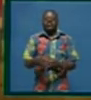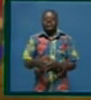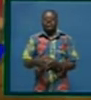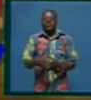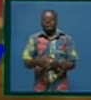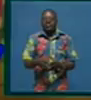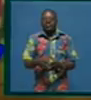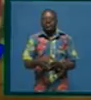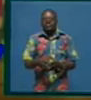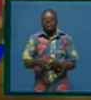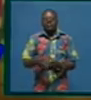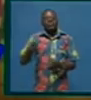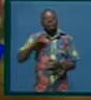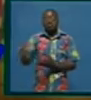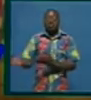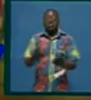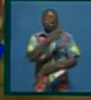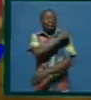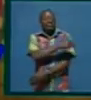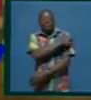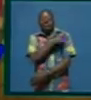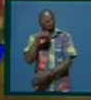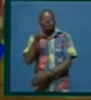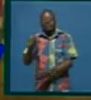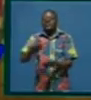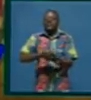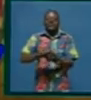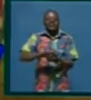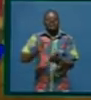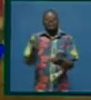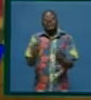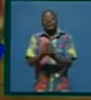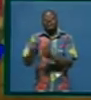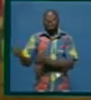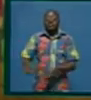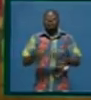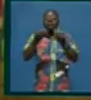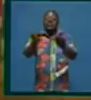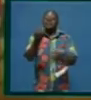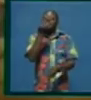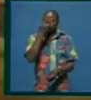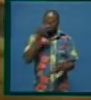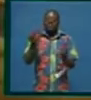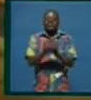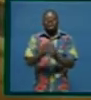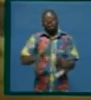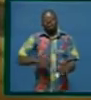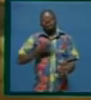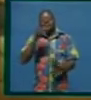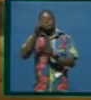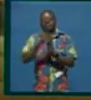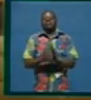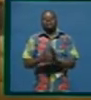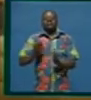Nous ne les amenions pas à l'hôpital. Nous ne lavions même pas nos mains avant de leur donner à manger. Mais avec les campagnes de sensibilisation, nous